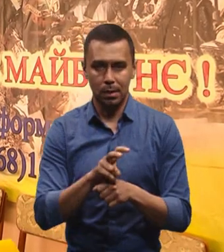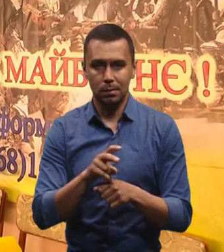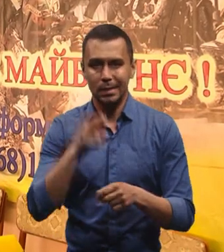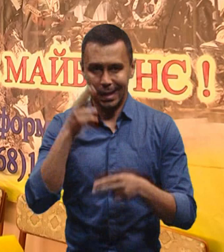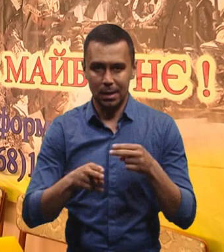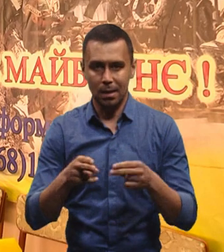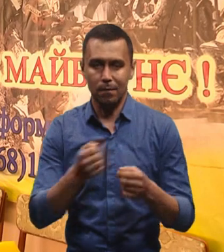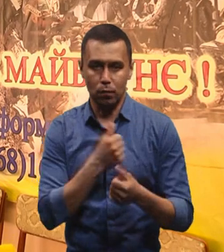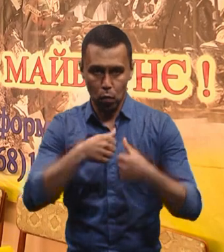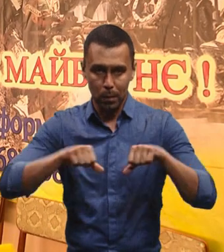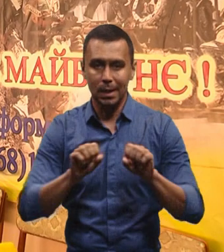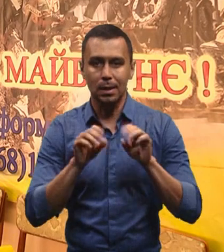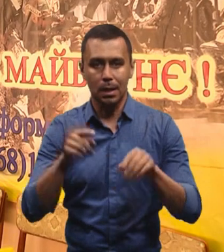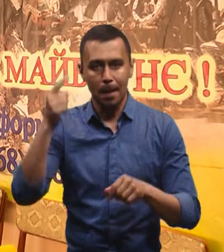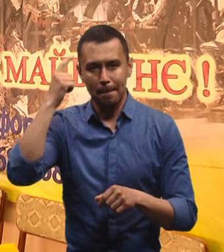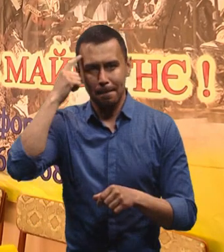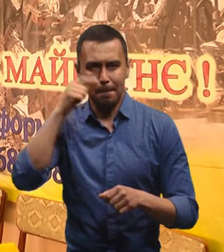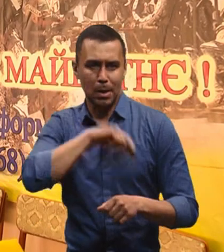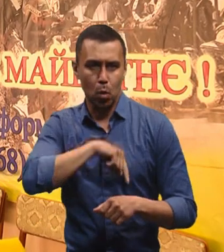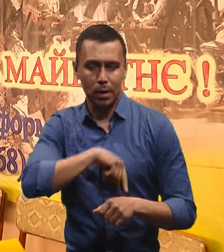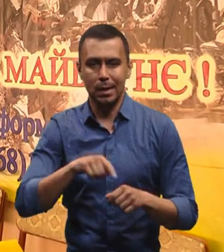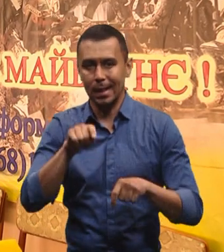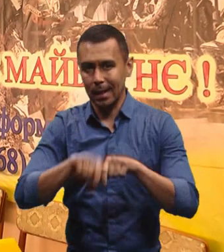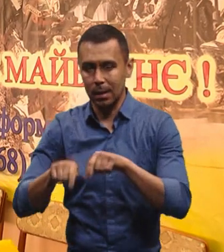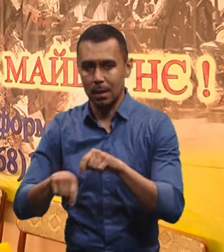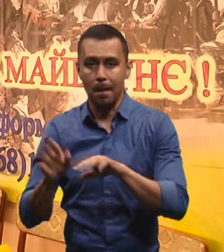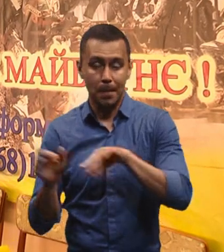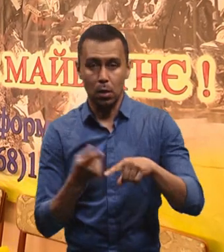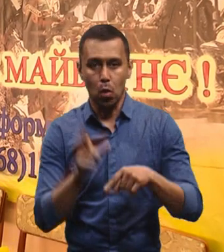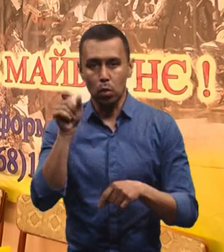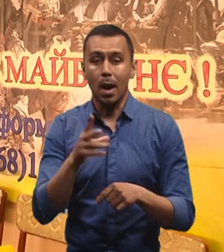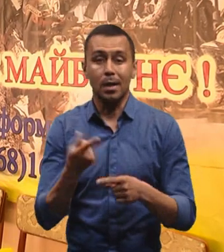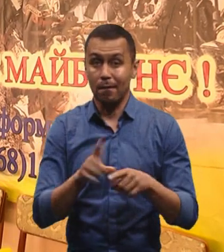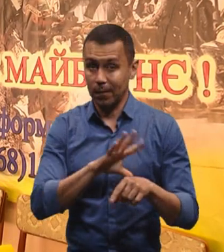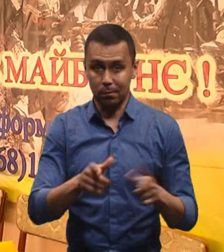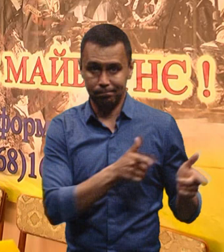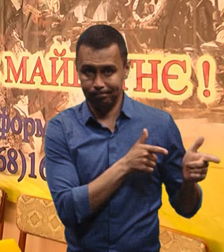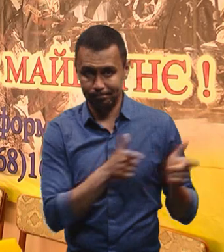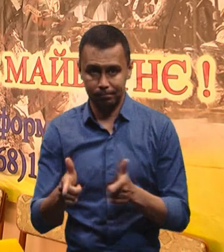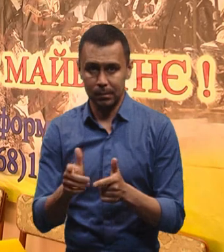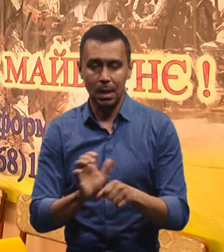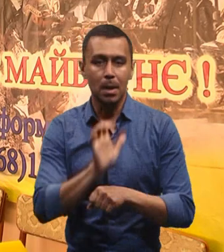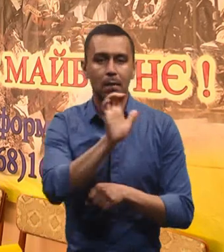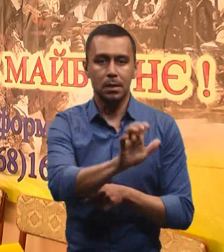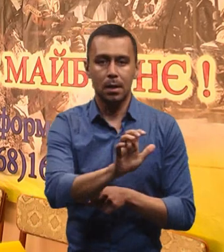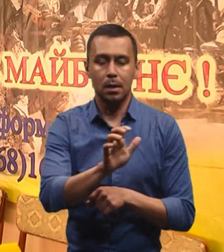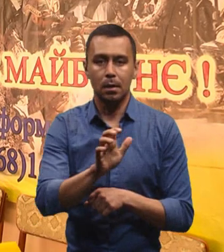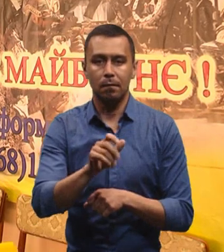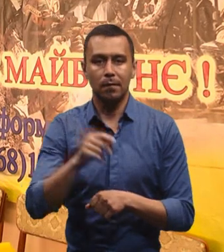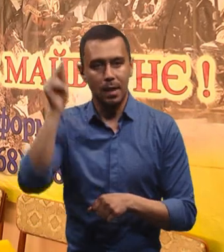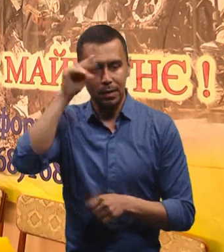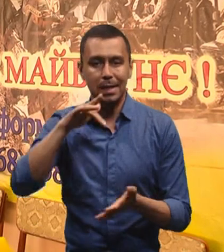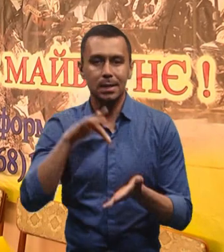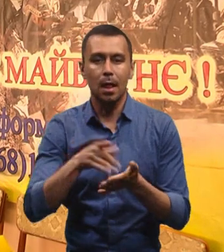комісію та здати психологічні тести. Після чого особа, яка це все пройде, направляється в навчальний